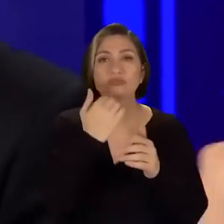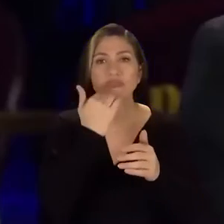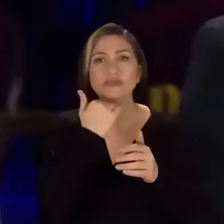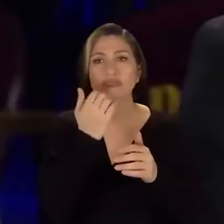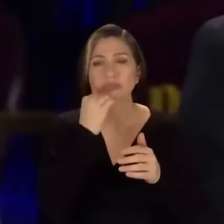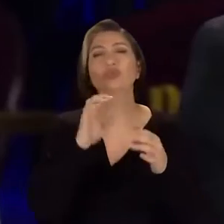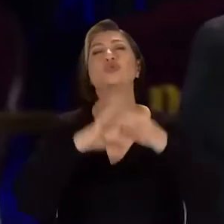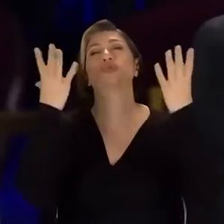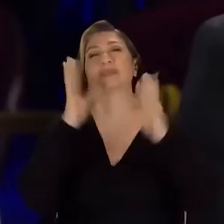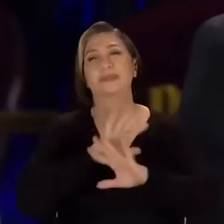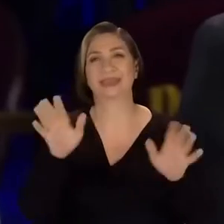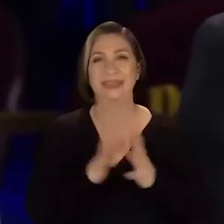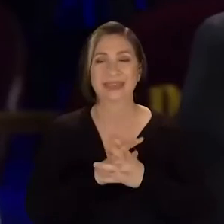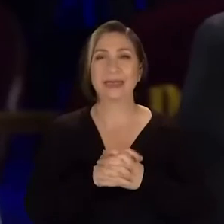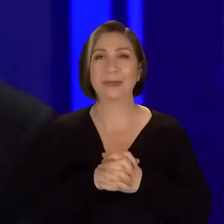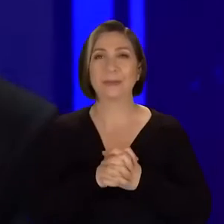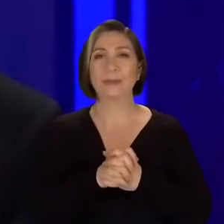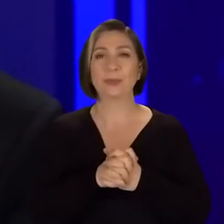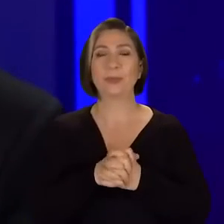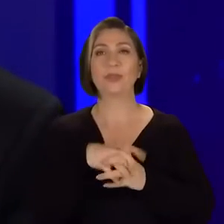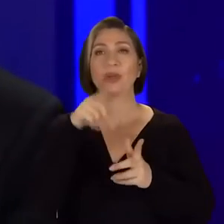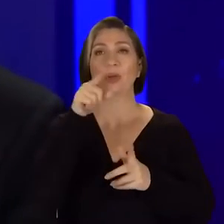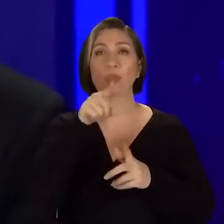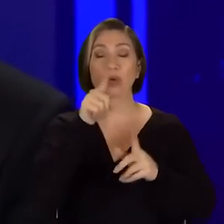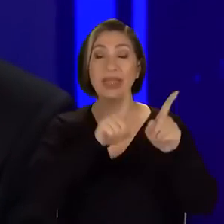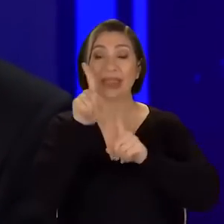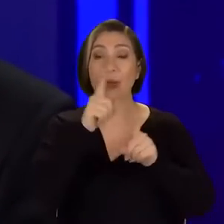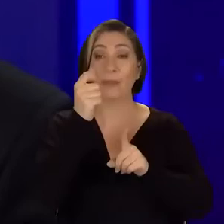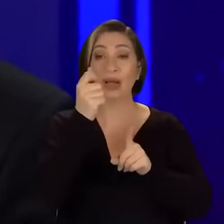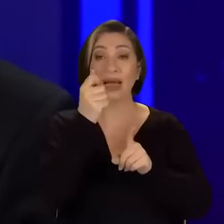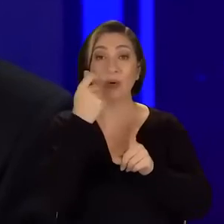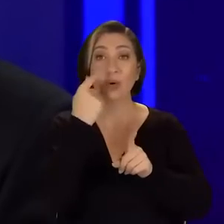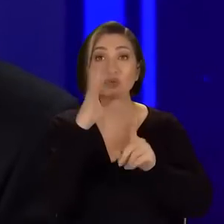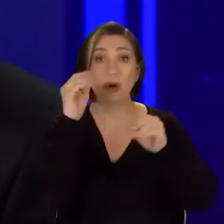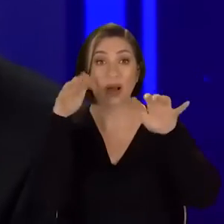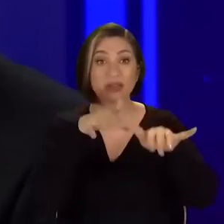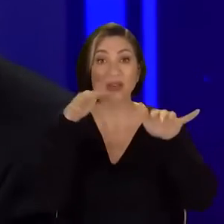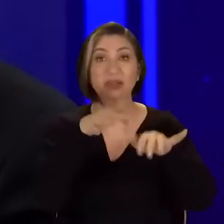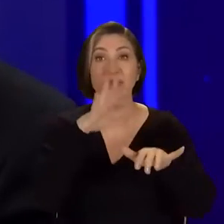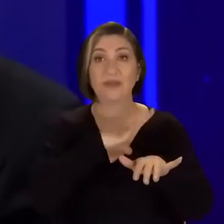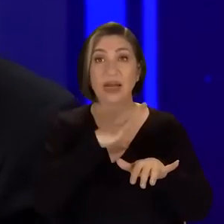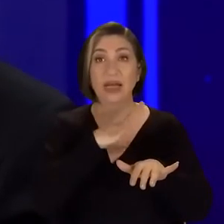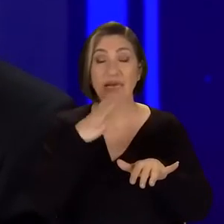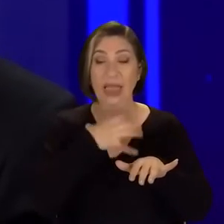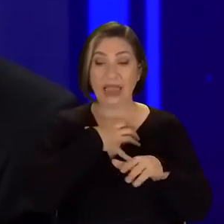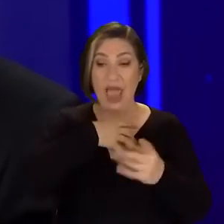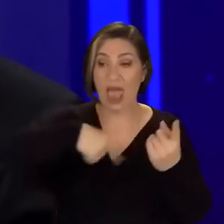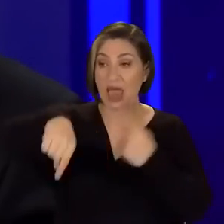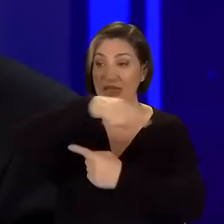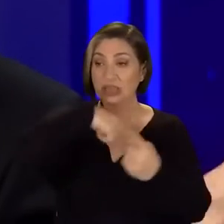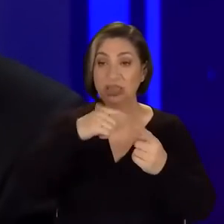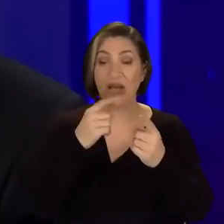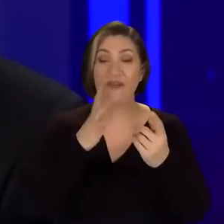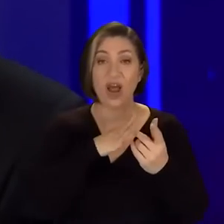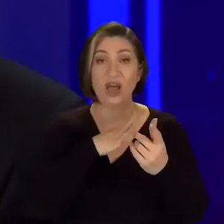anlamda. Şimdi bu kripto para alanında çok böyle fanatizm var. İşte kripto paraların kendi arasında fanatizm